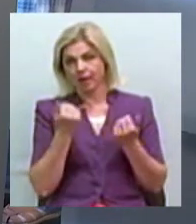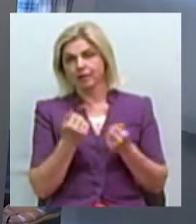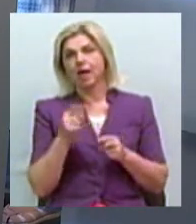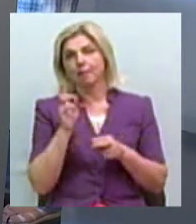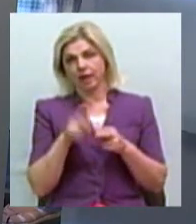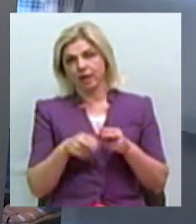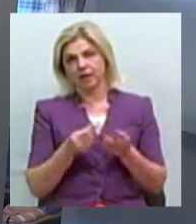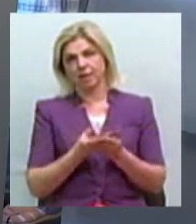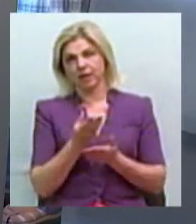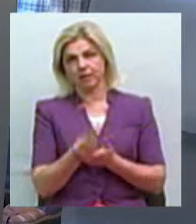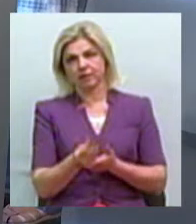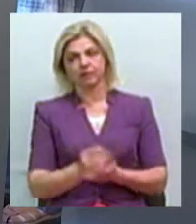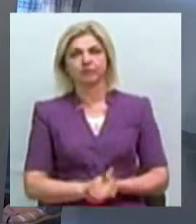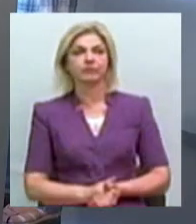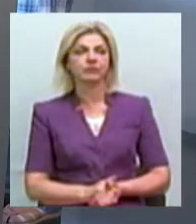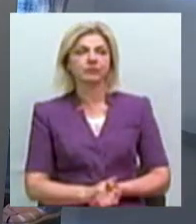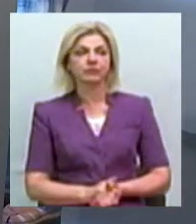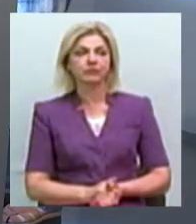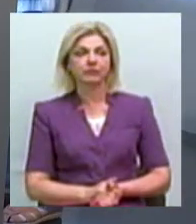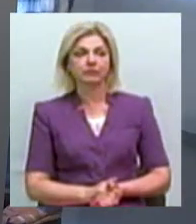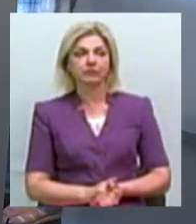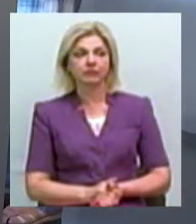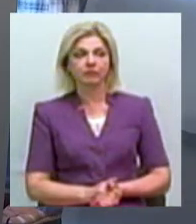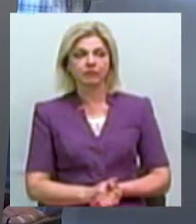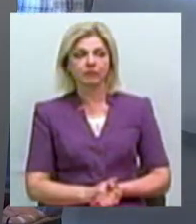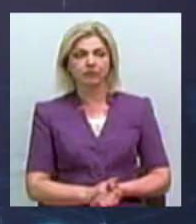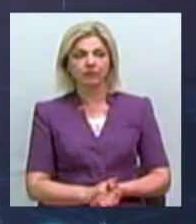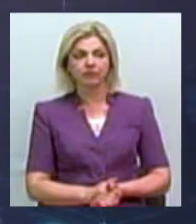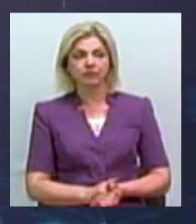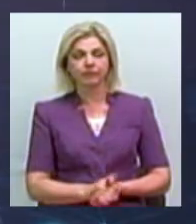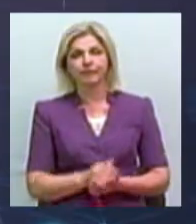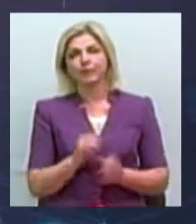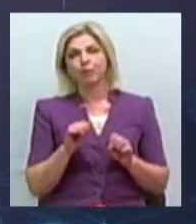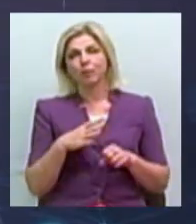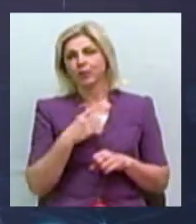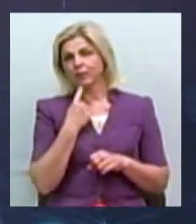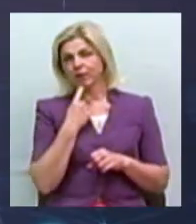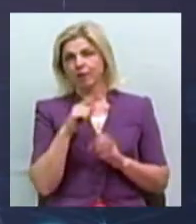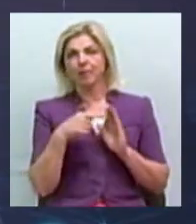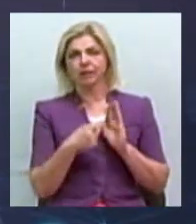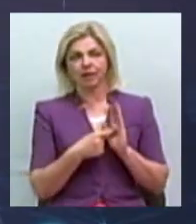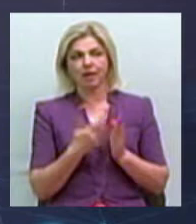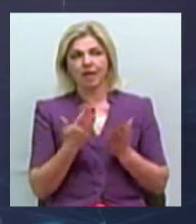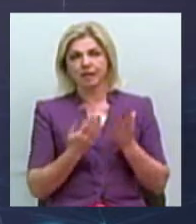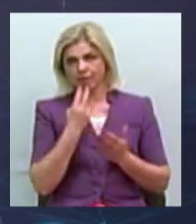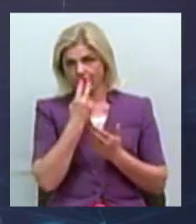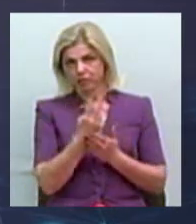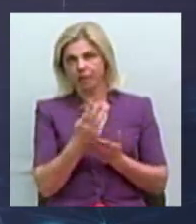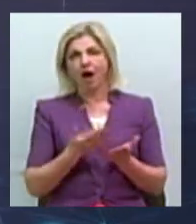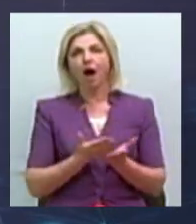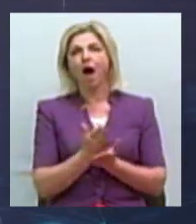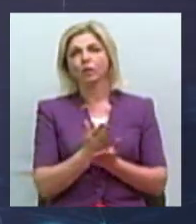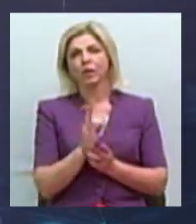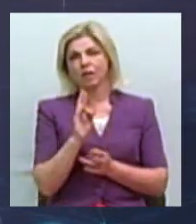люди... Значит, можливо, ви мене не зрозуміли, можливо, я не так поставив запитання. Якщо ми подивимось на карту Миколаєва,